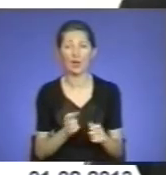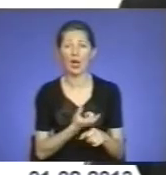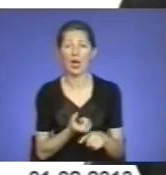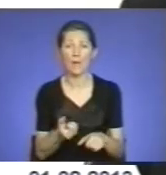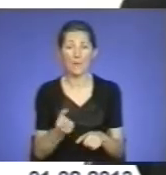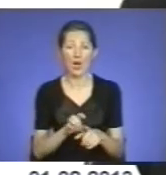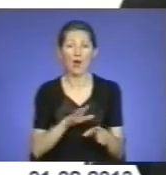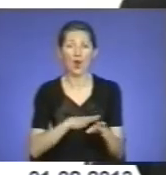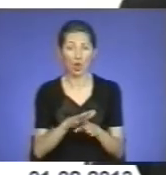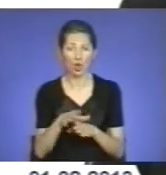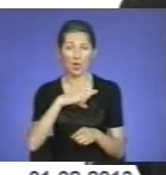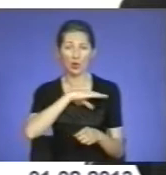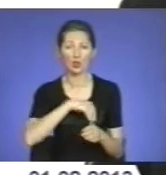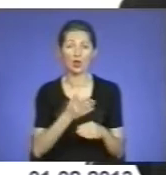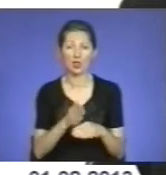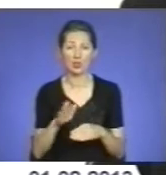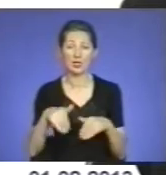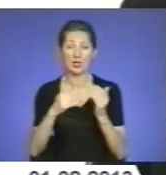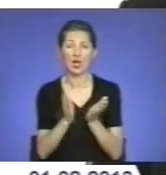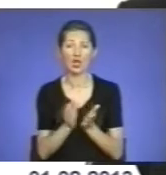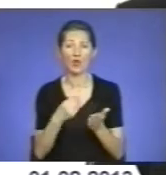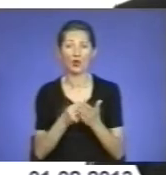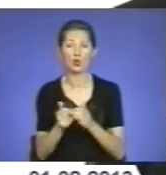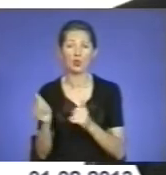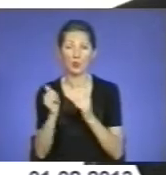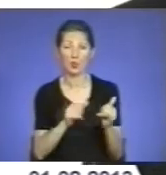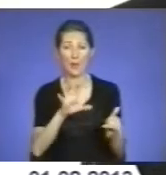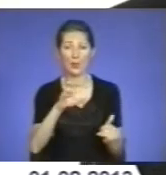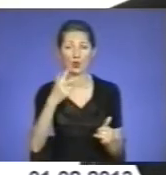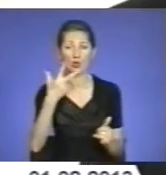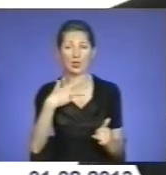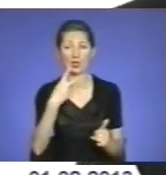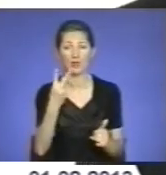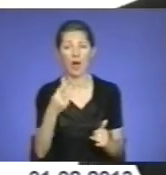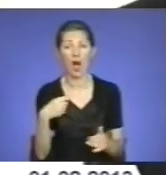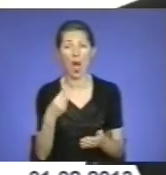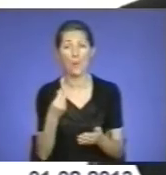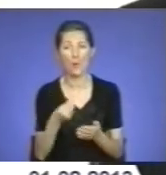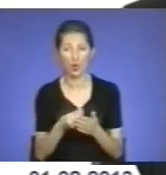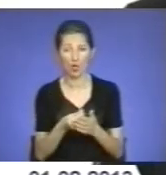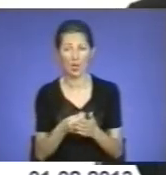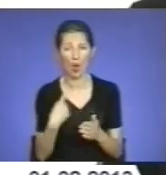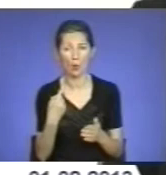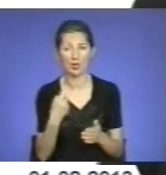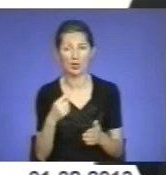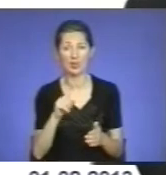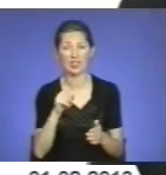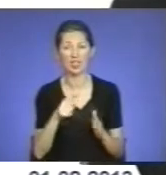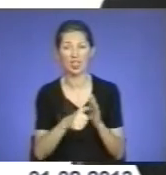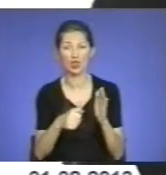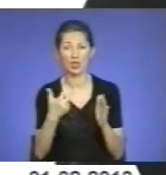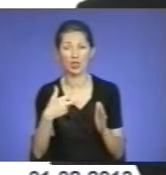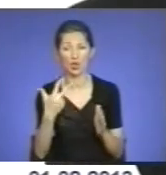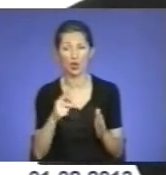Перевиконання дохідної частини загального фонду забезпечили 532 бюджети по області із 633, що